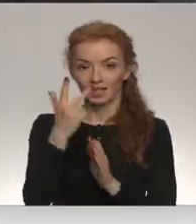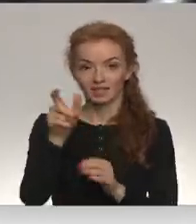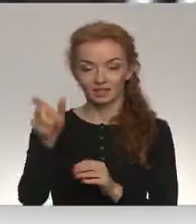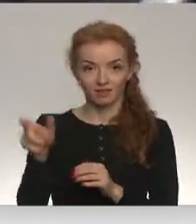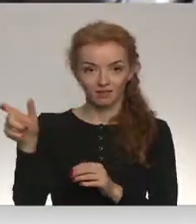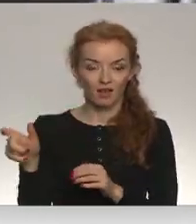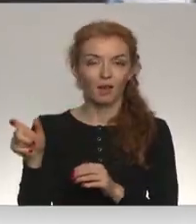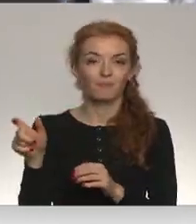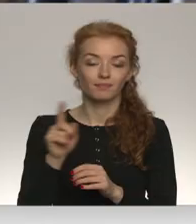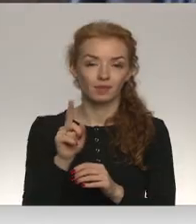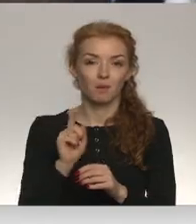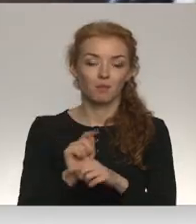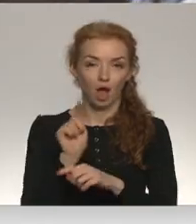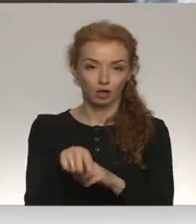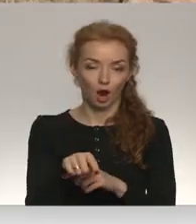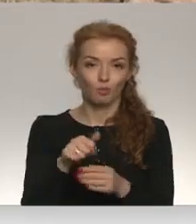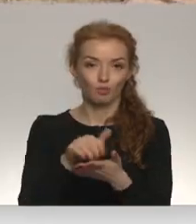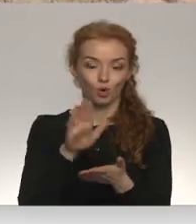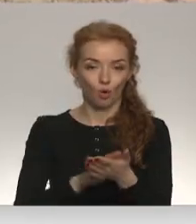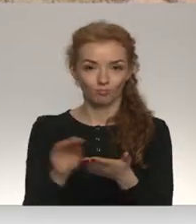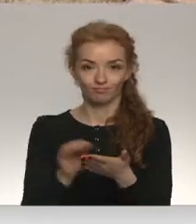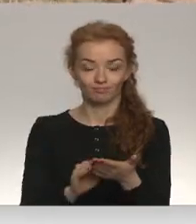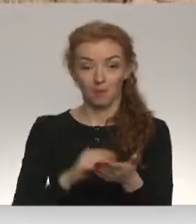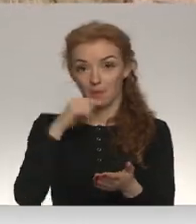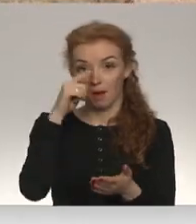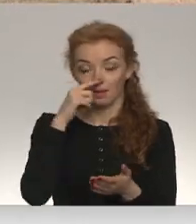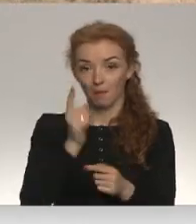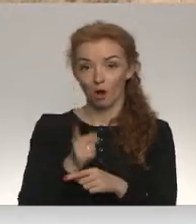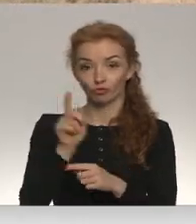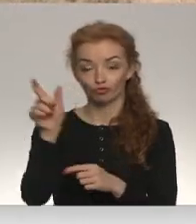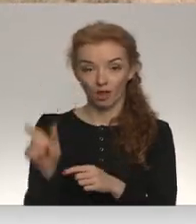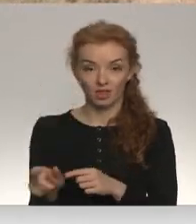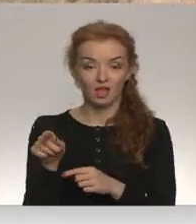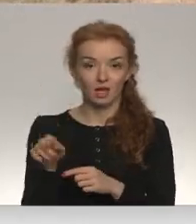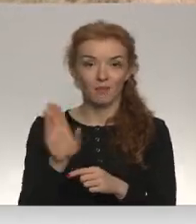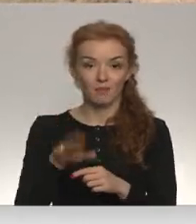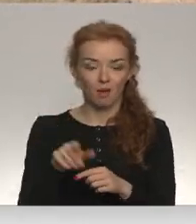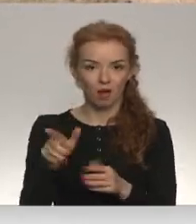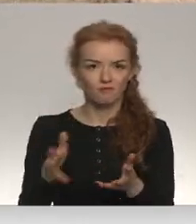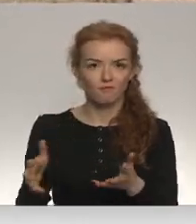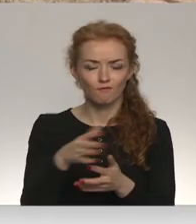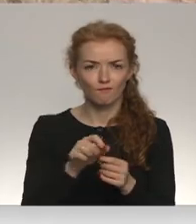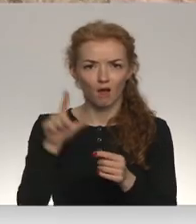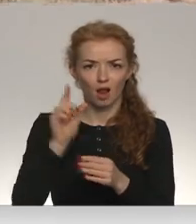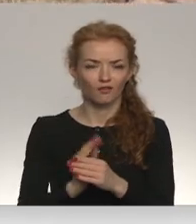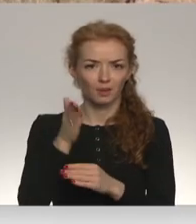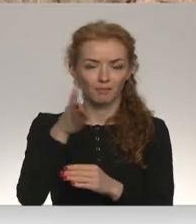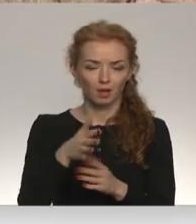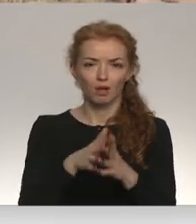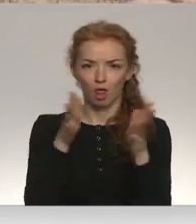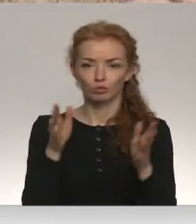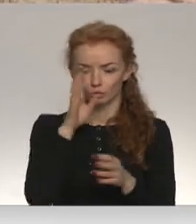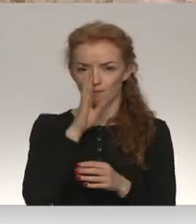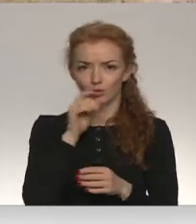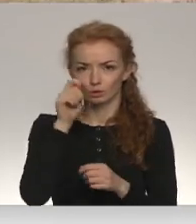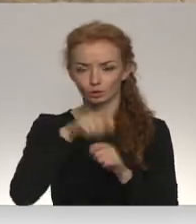izrakstīti administratīvā pārkāpuma protokola. Martā kādam makšķerniekam par pārsniegtu iegūto vimbu skaitu nopietnas sots.